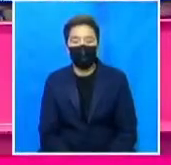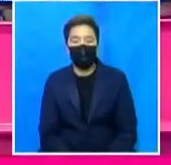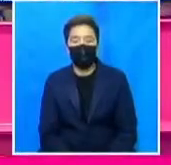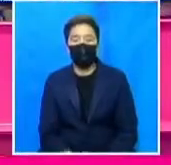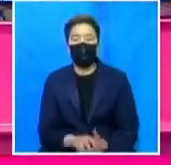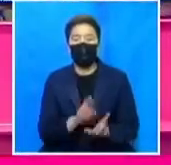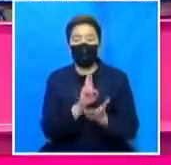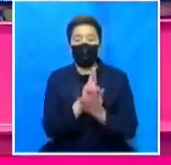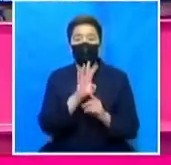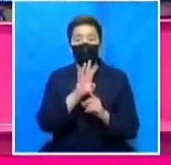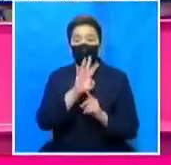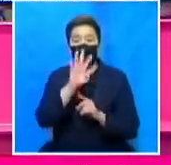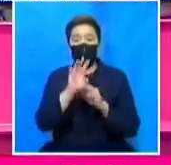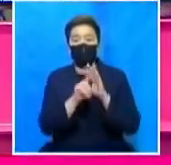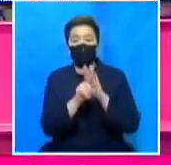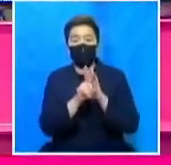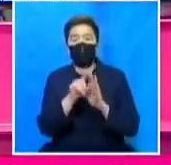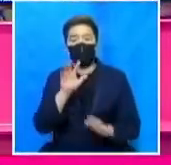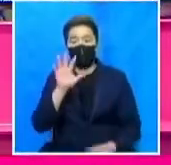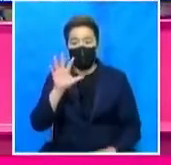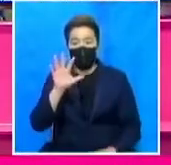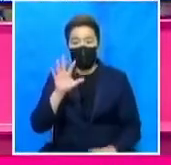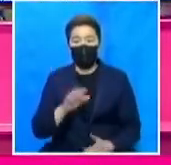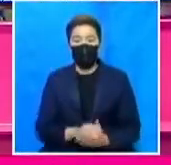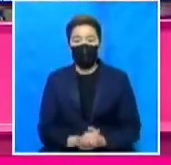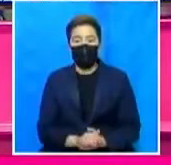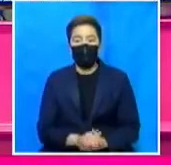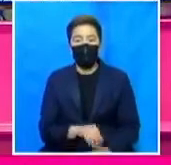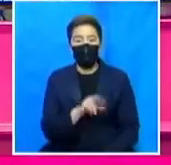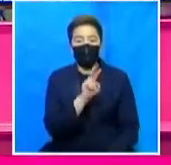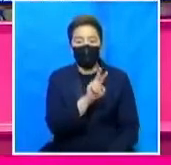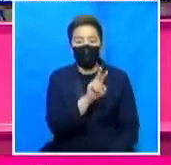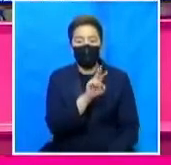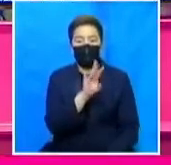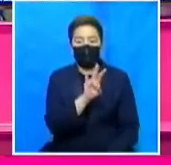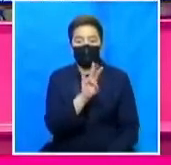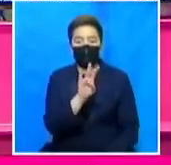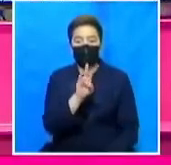อันดับที่4หมุนครั้งที่5เลขที่ออก